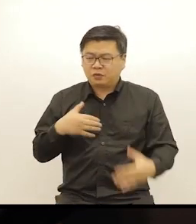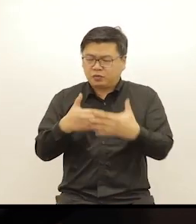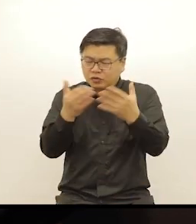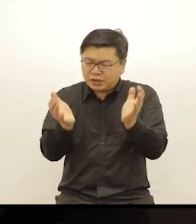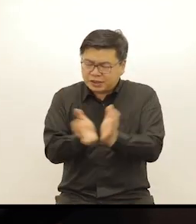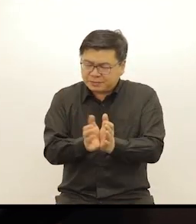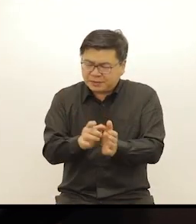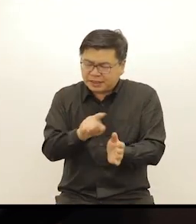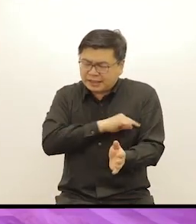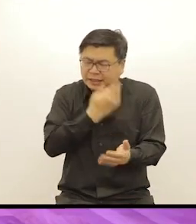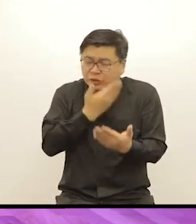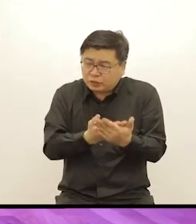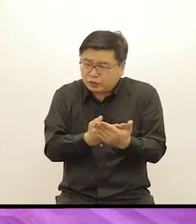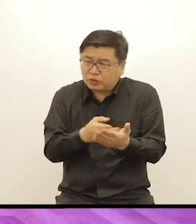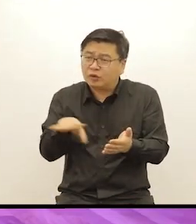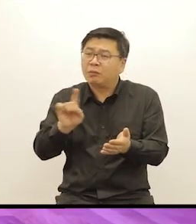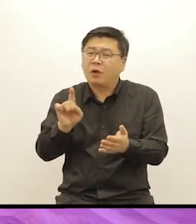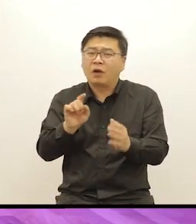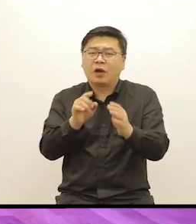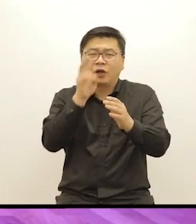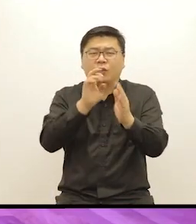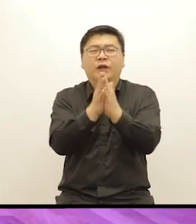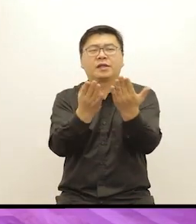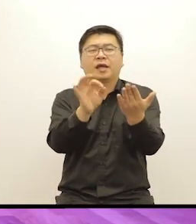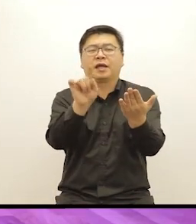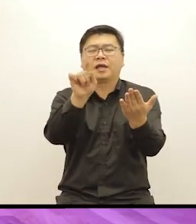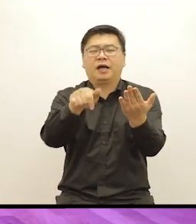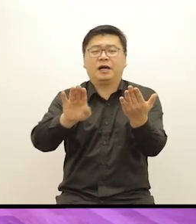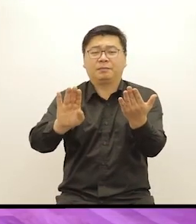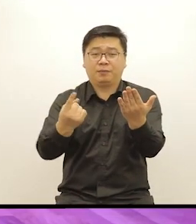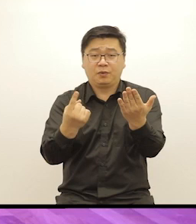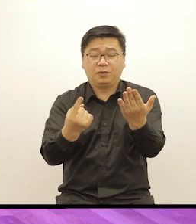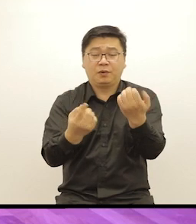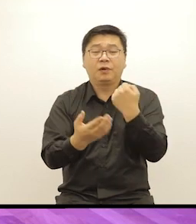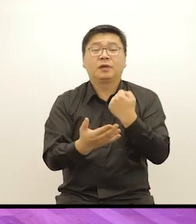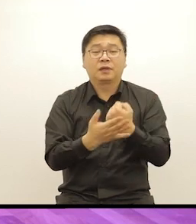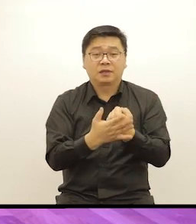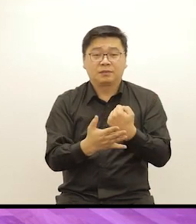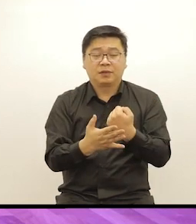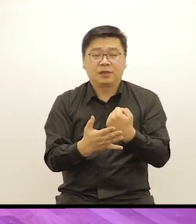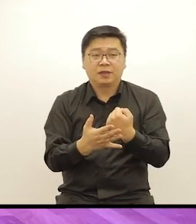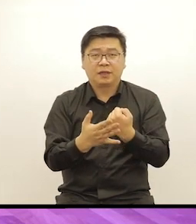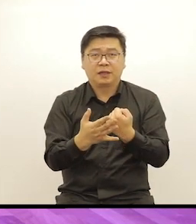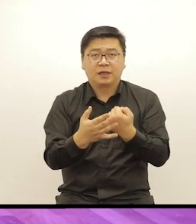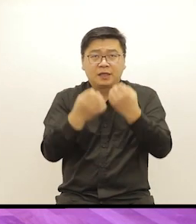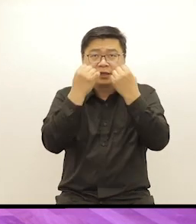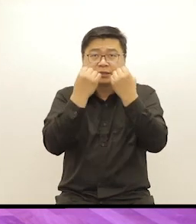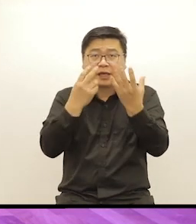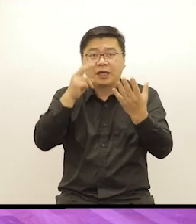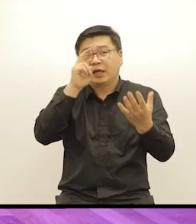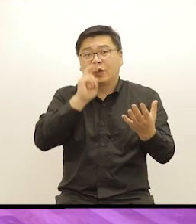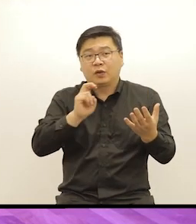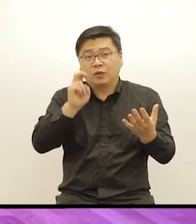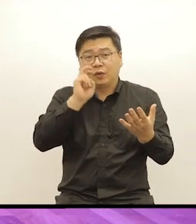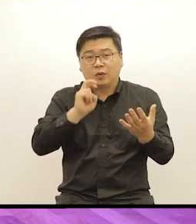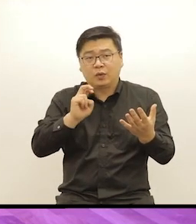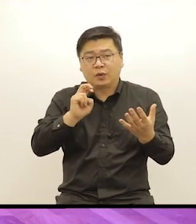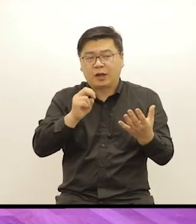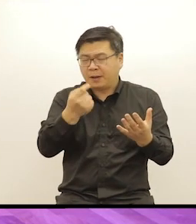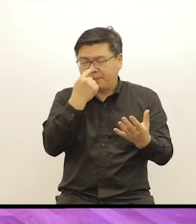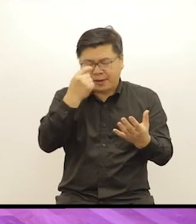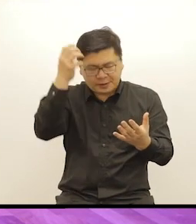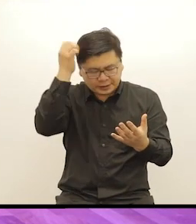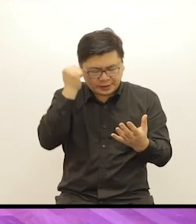게 악보라고 합니다. 예. 악보여서 좀 새로운 곡들을 익히는데